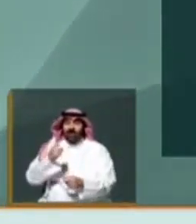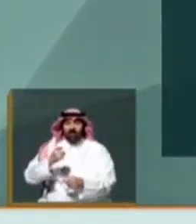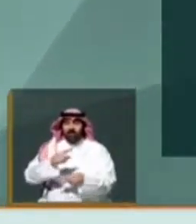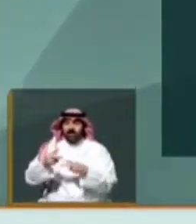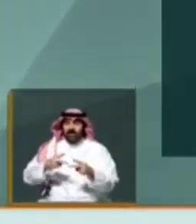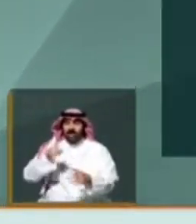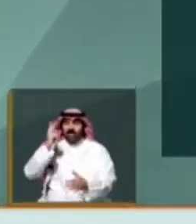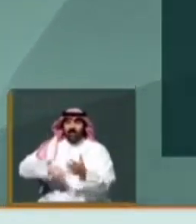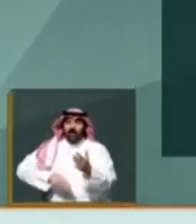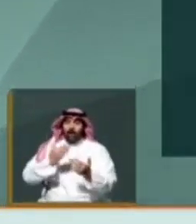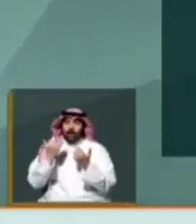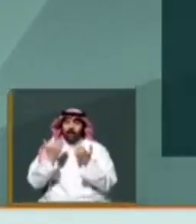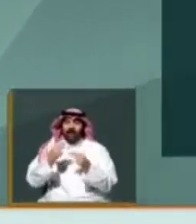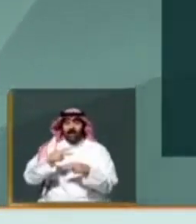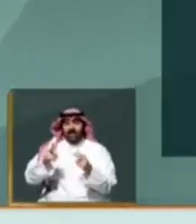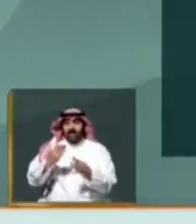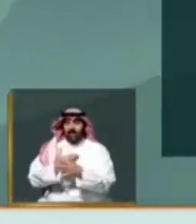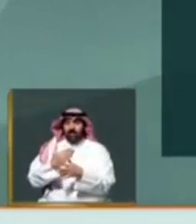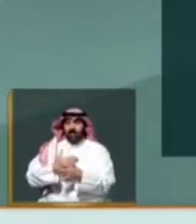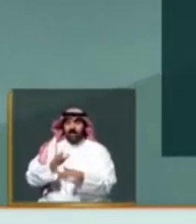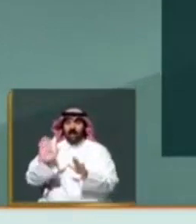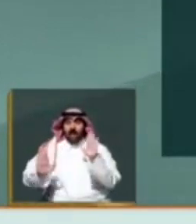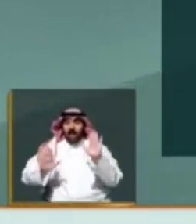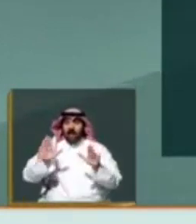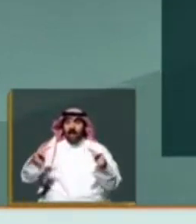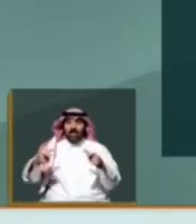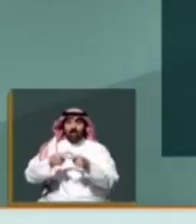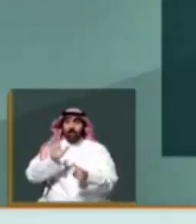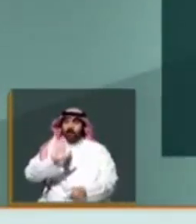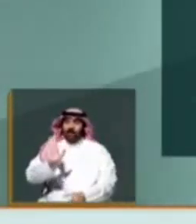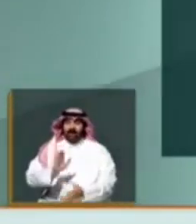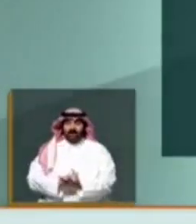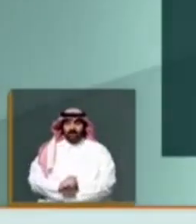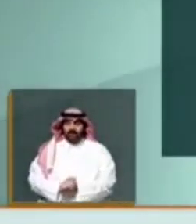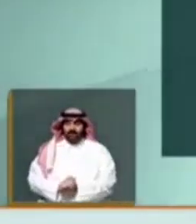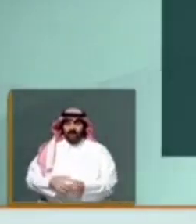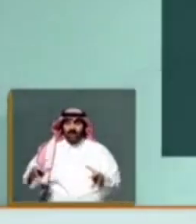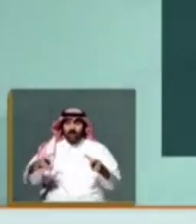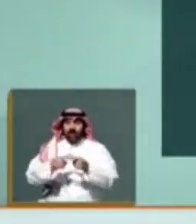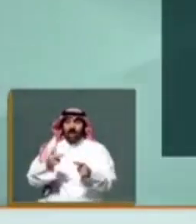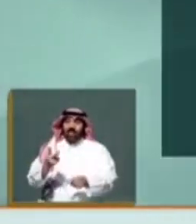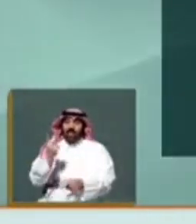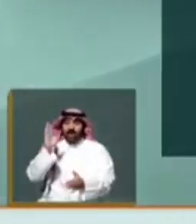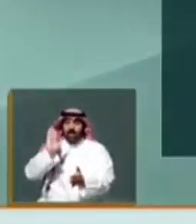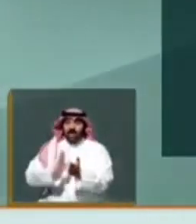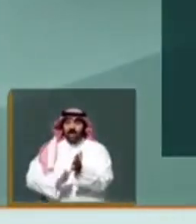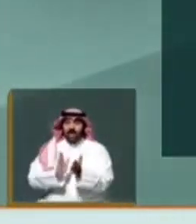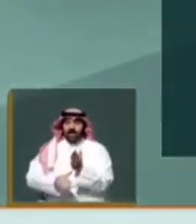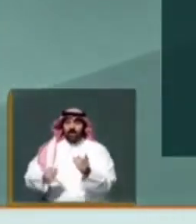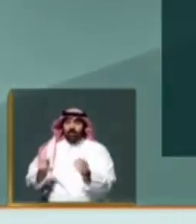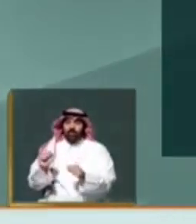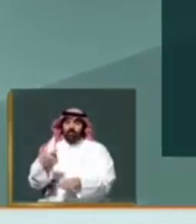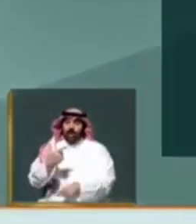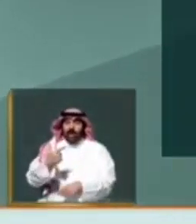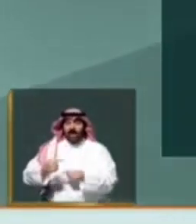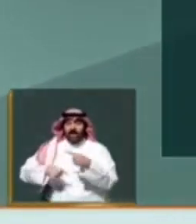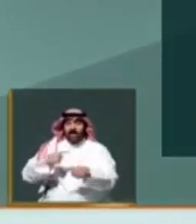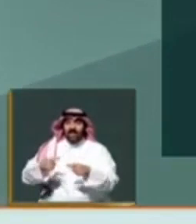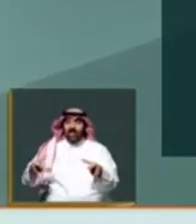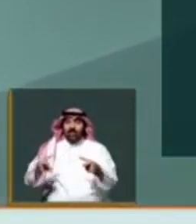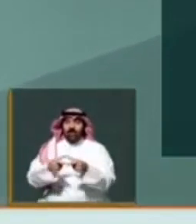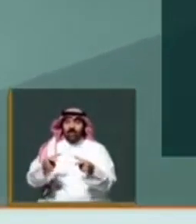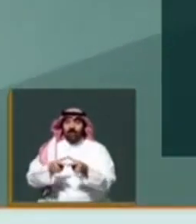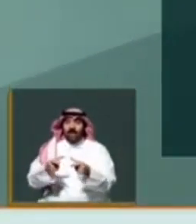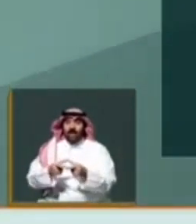تعذر الوصول إلى اتفاق لعدم الحصول على الإجماع. وتدعو المملكة إلى عقد اجتماع عاجل لدول أوبك بلس ومجموعة